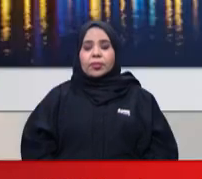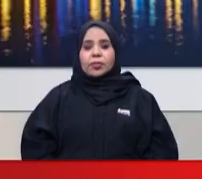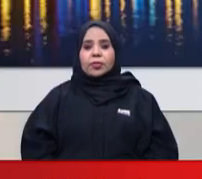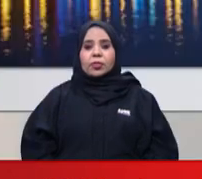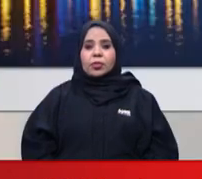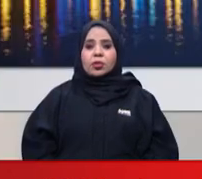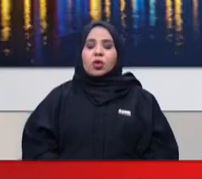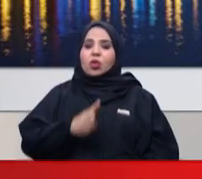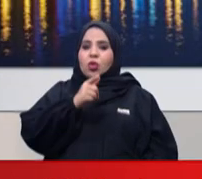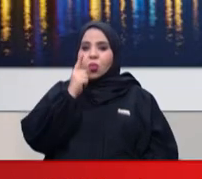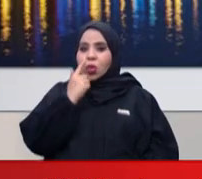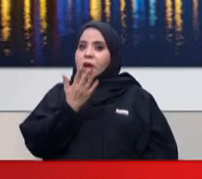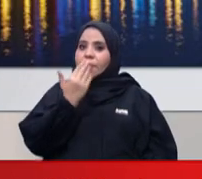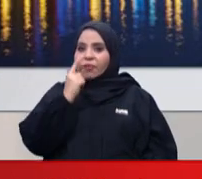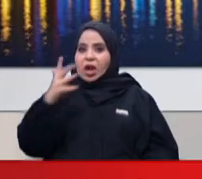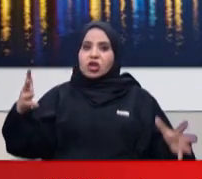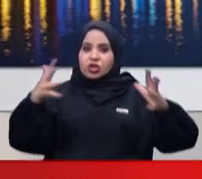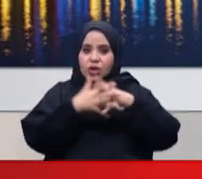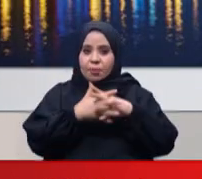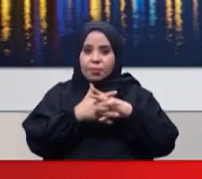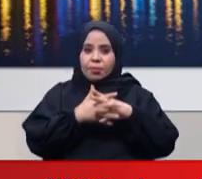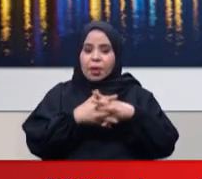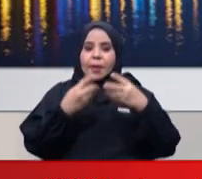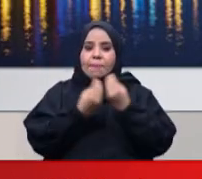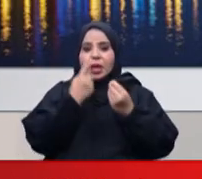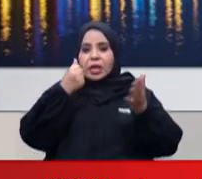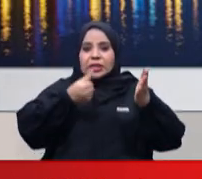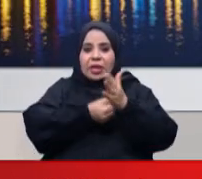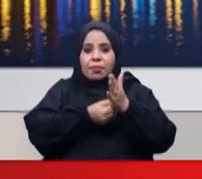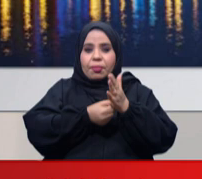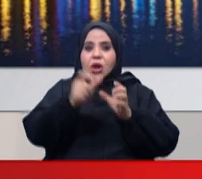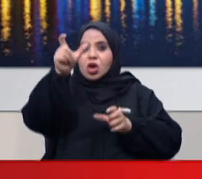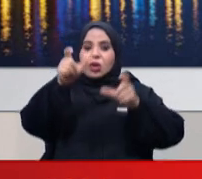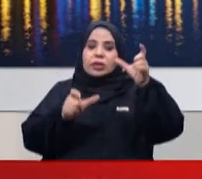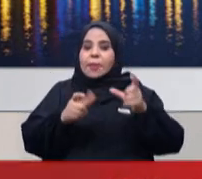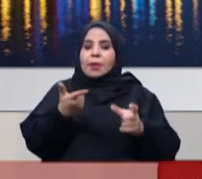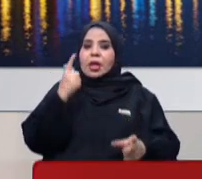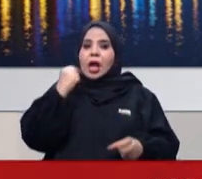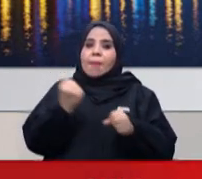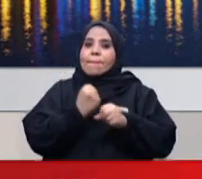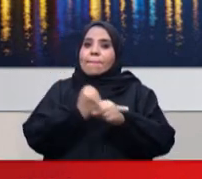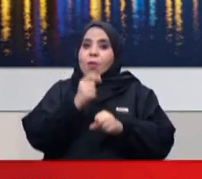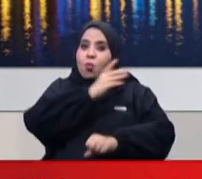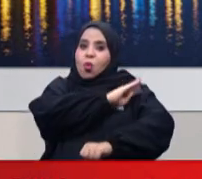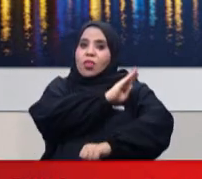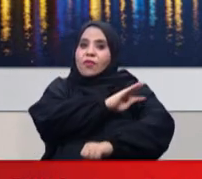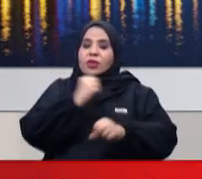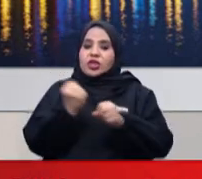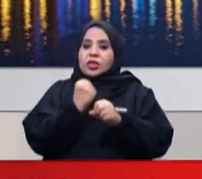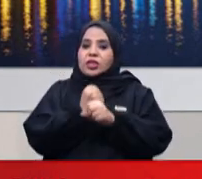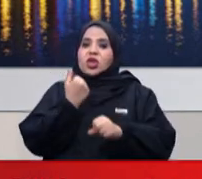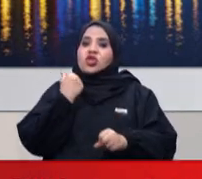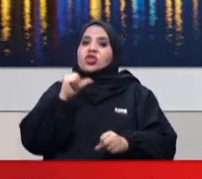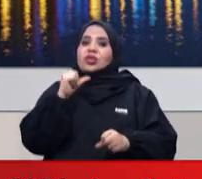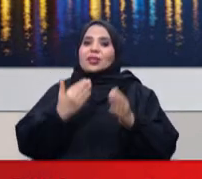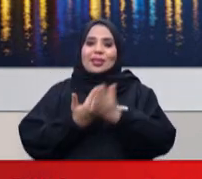عدم الجمع بين المعاشات التقاعدية بتكون للمتقاعدين الجدد، بحيث أنه ما يكون في معاش جديد حق